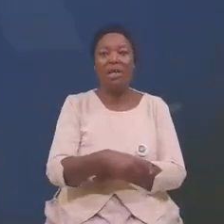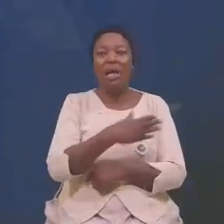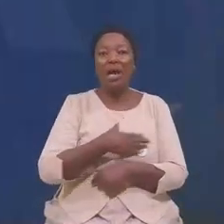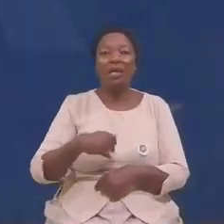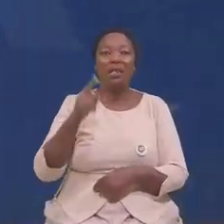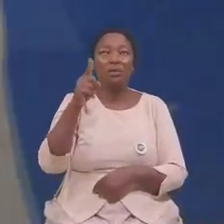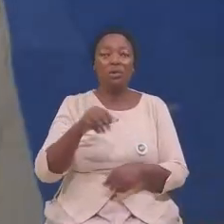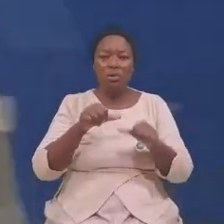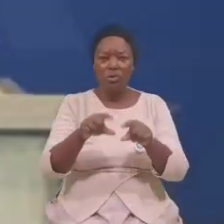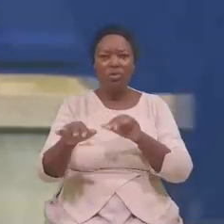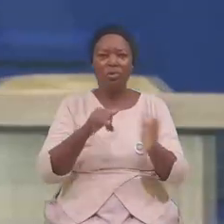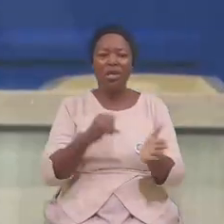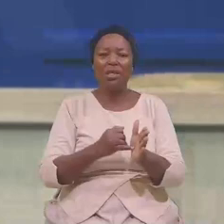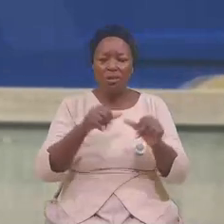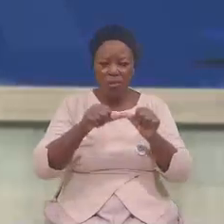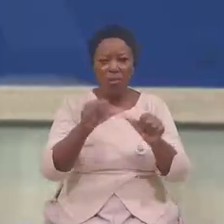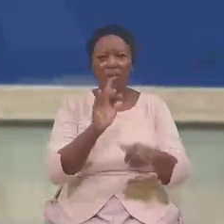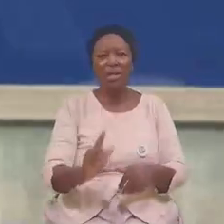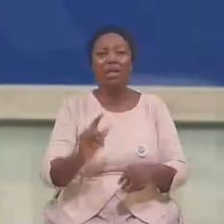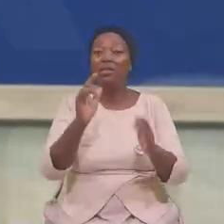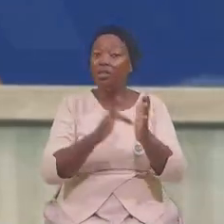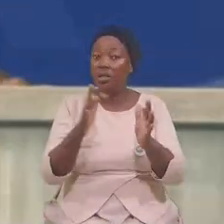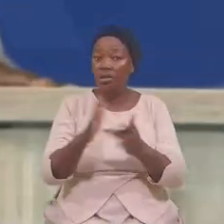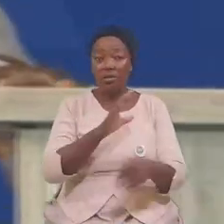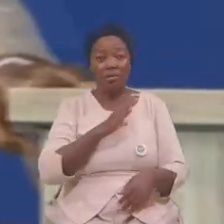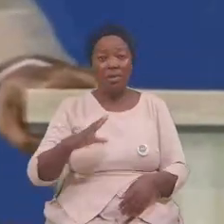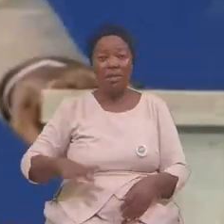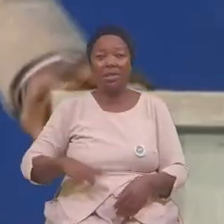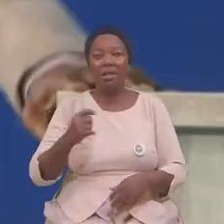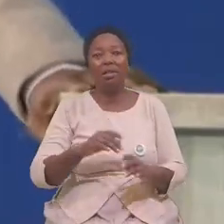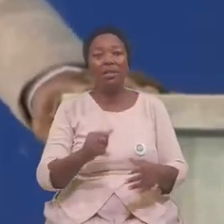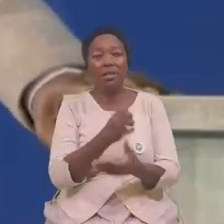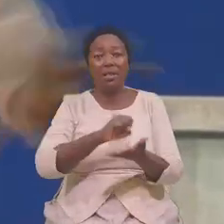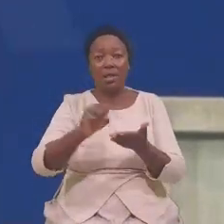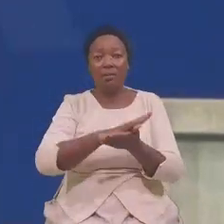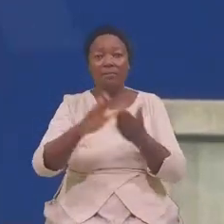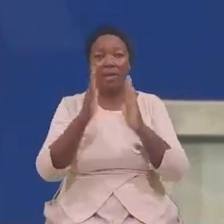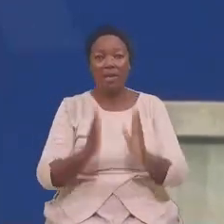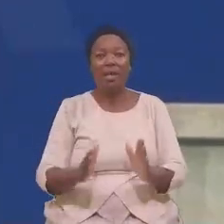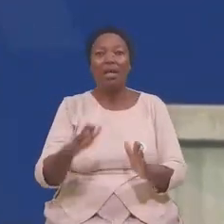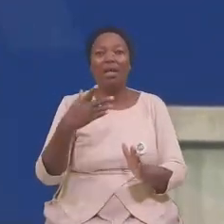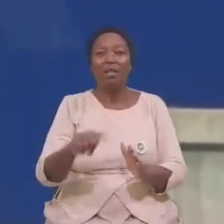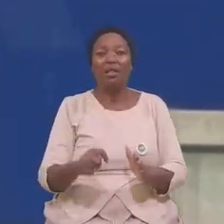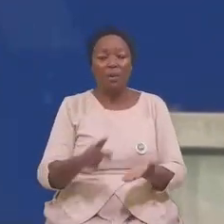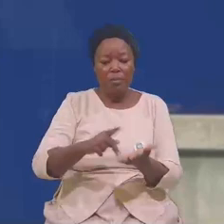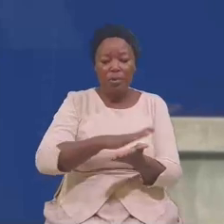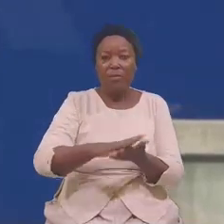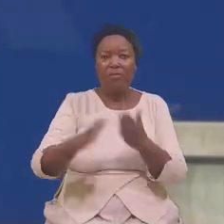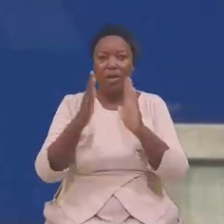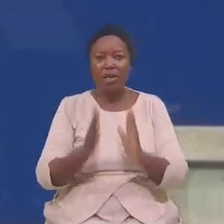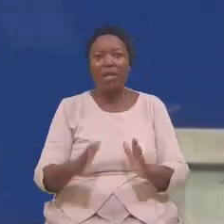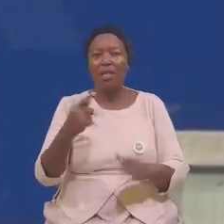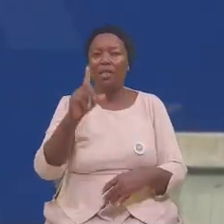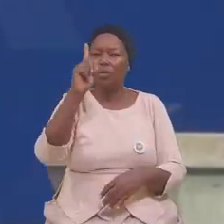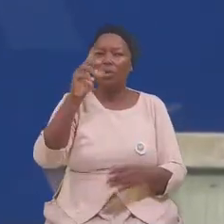de le faire perpétuellement. Jésus-Christ, celui qui sanctifie, celui qui purifie, celui qui